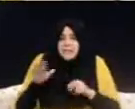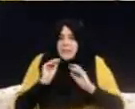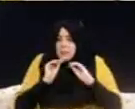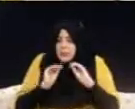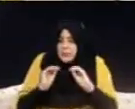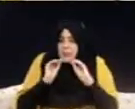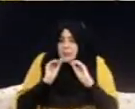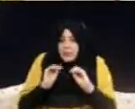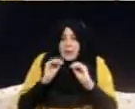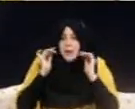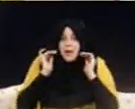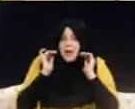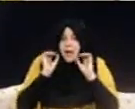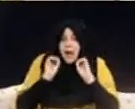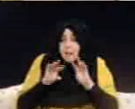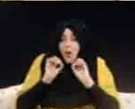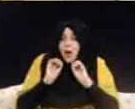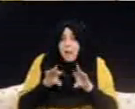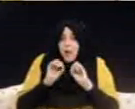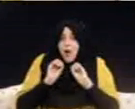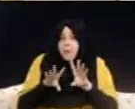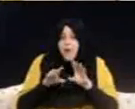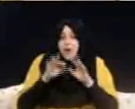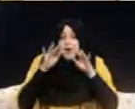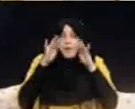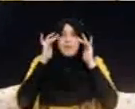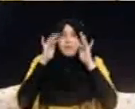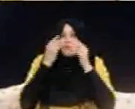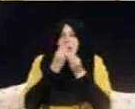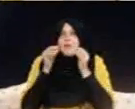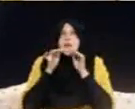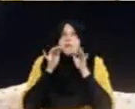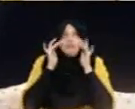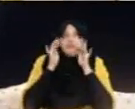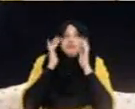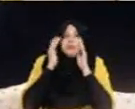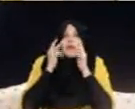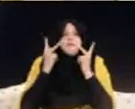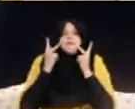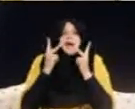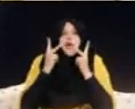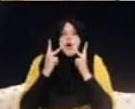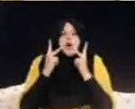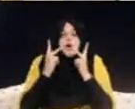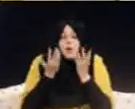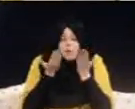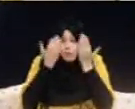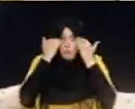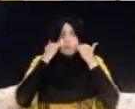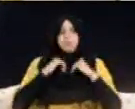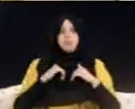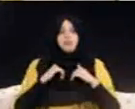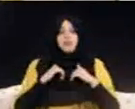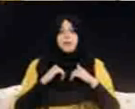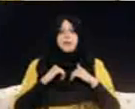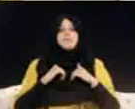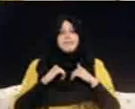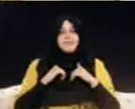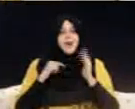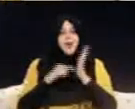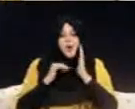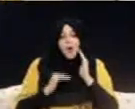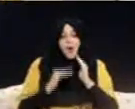القيم التربوية وتلك القيم الأخلاقية، فإذا ترعرعوا عليها وتمثلوها عند صغارهم سوف